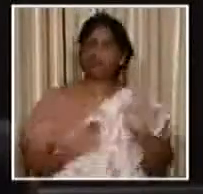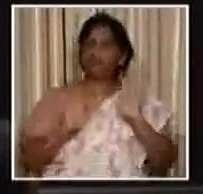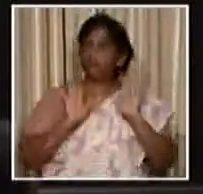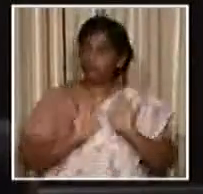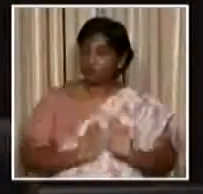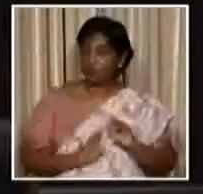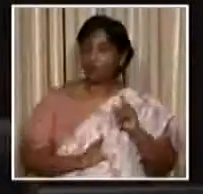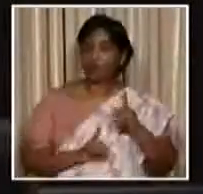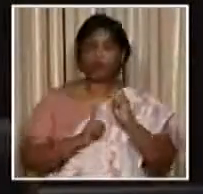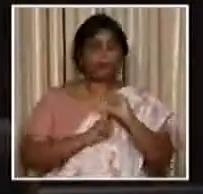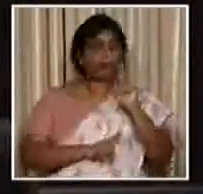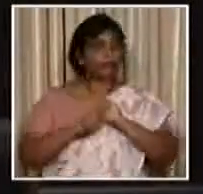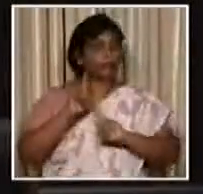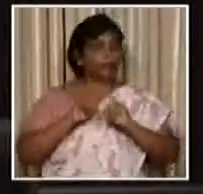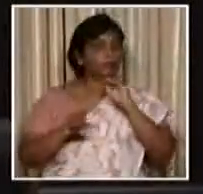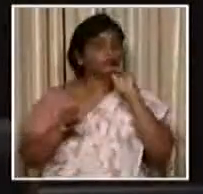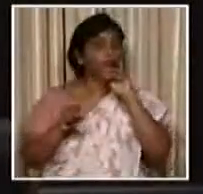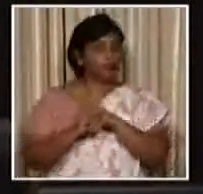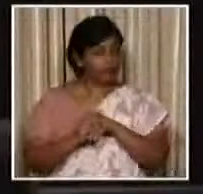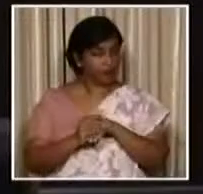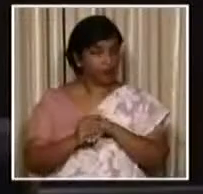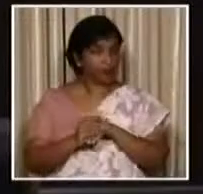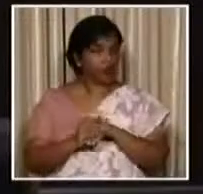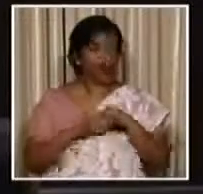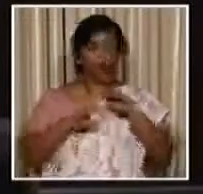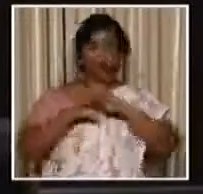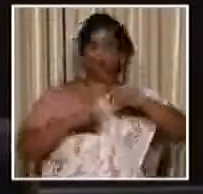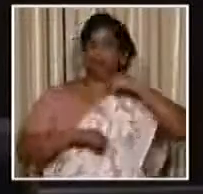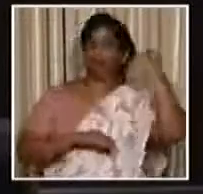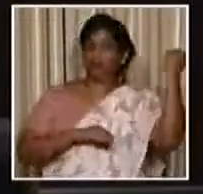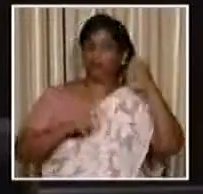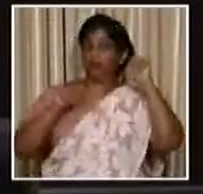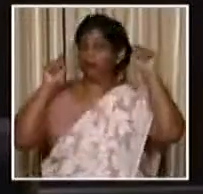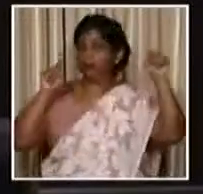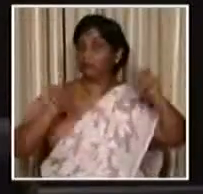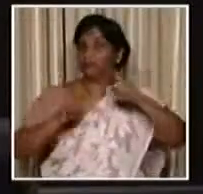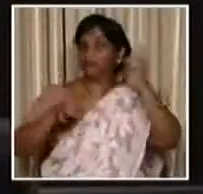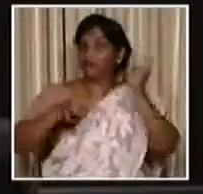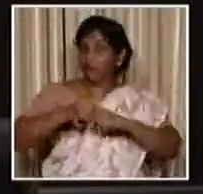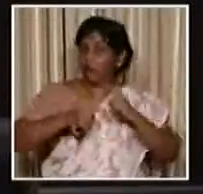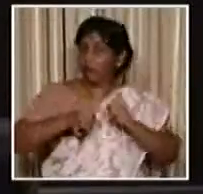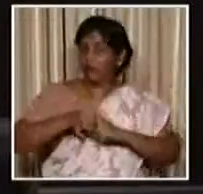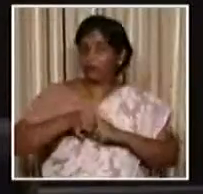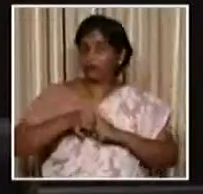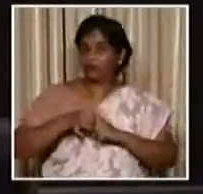හැබැයි පාර්ලිමේන්තුව ඇතුළටත් වේදිකාවටත් ගිහිල්ලා කරන ප්‍රශ්නේ